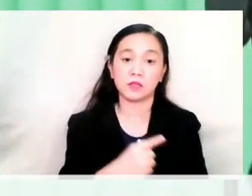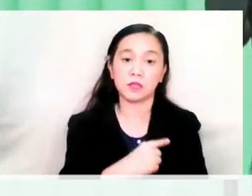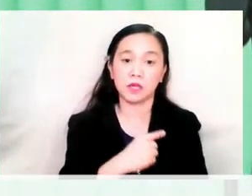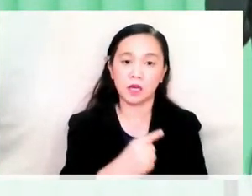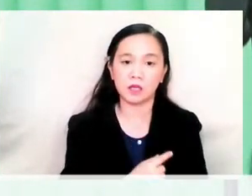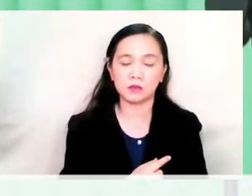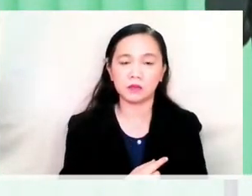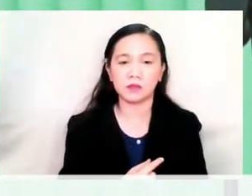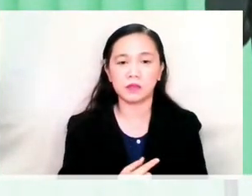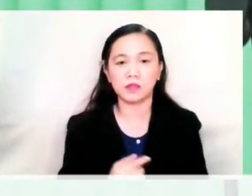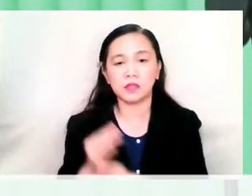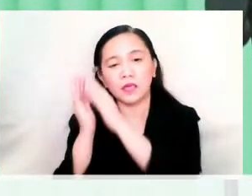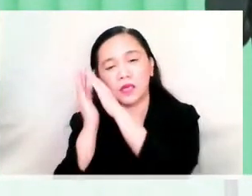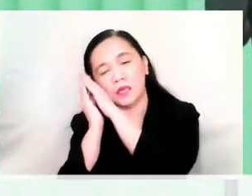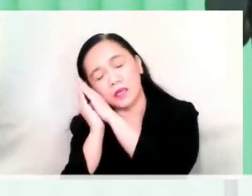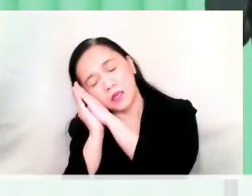unan.